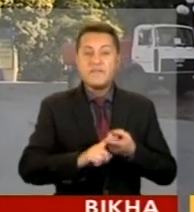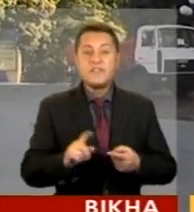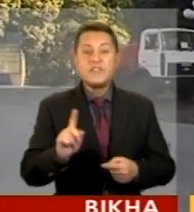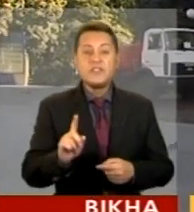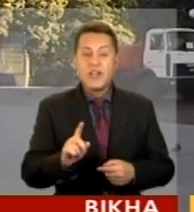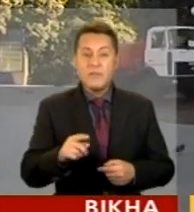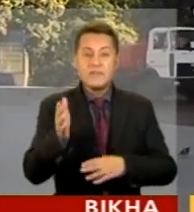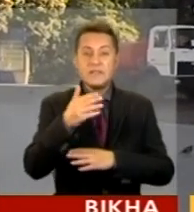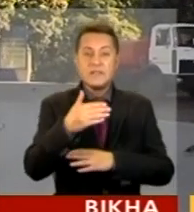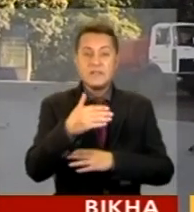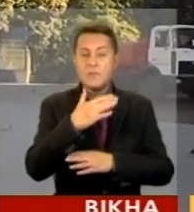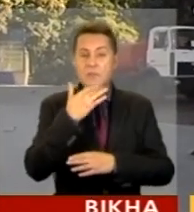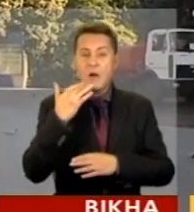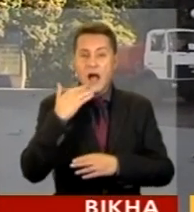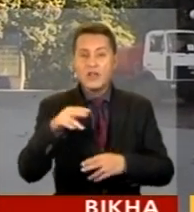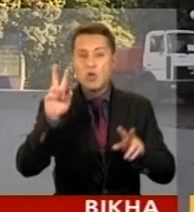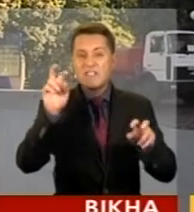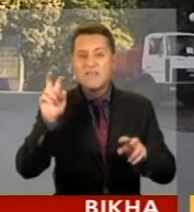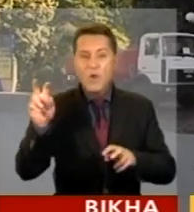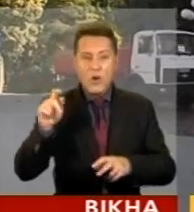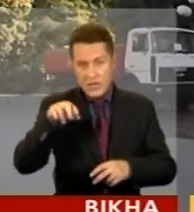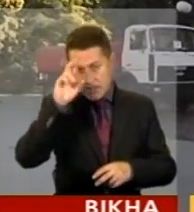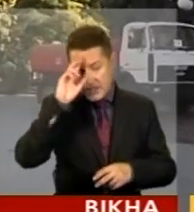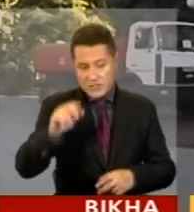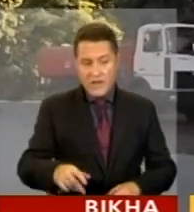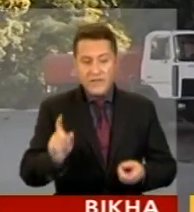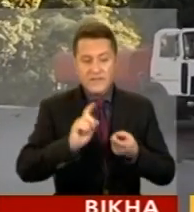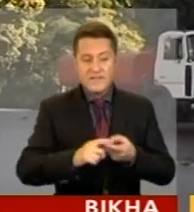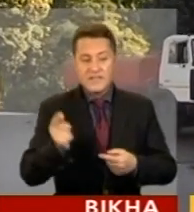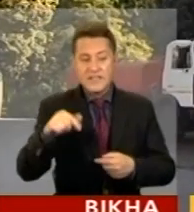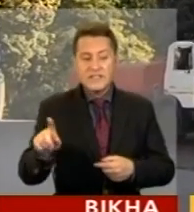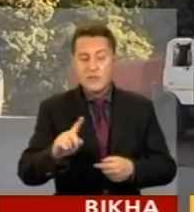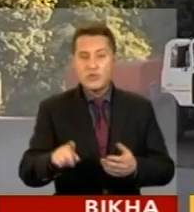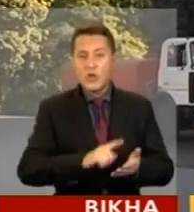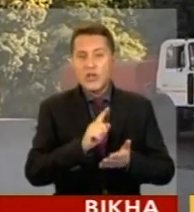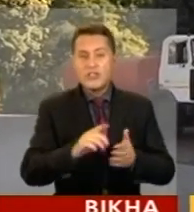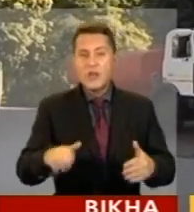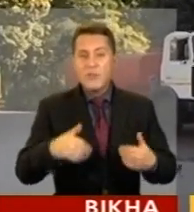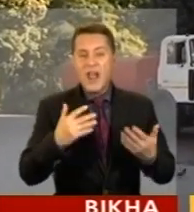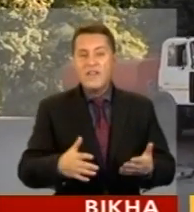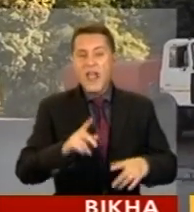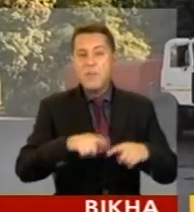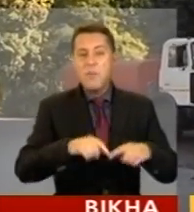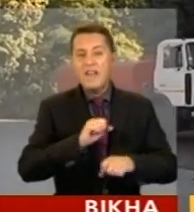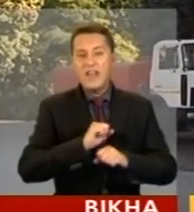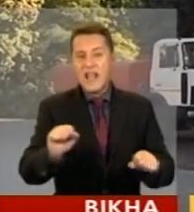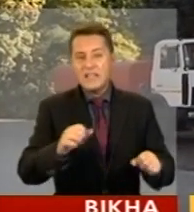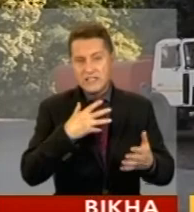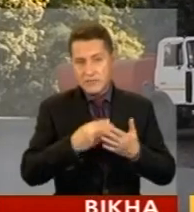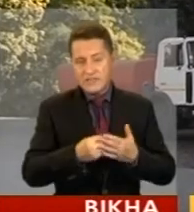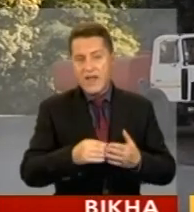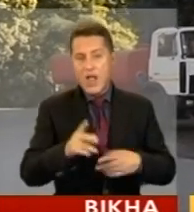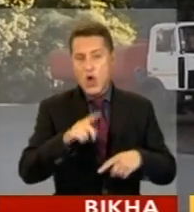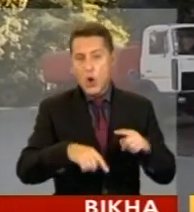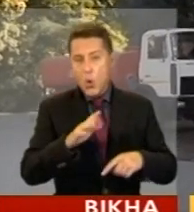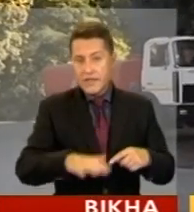символіки національної? Як в связи з чим? В связи з тим, що ми повинні проявляти патріотизм к своїй родині. От і все. І ми